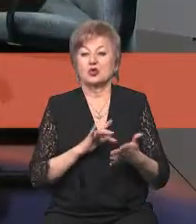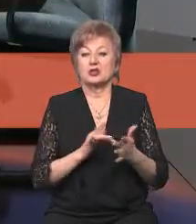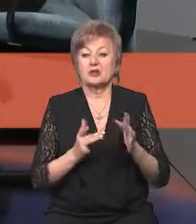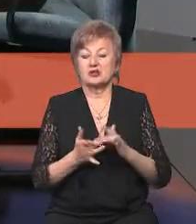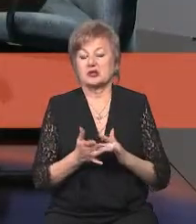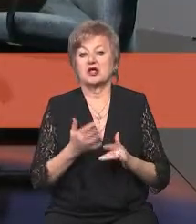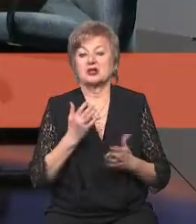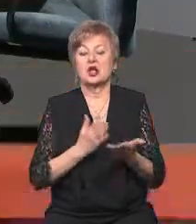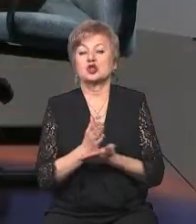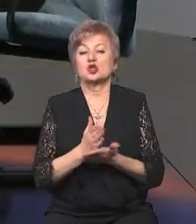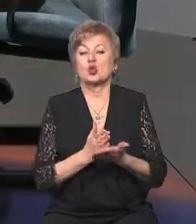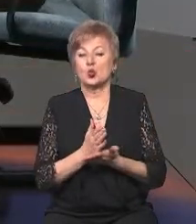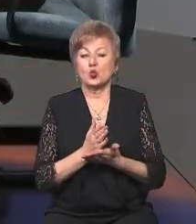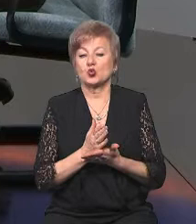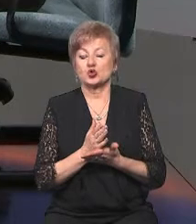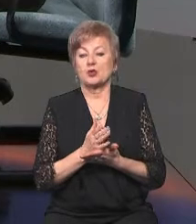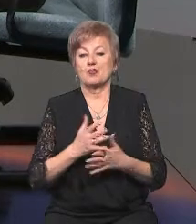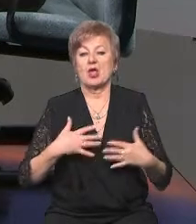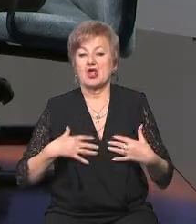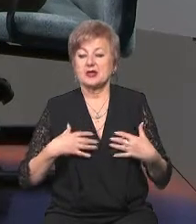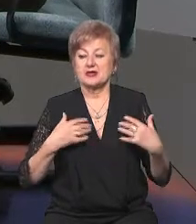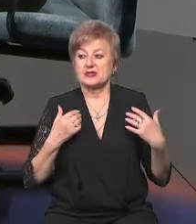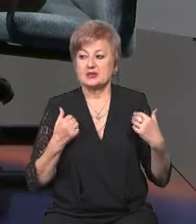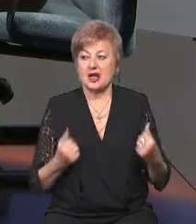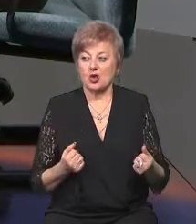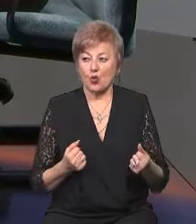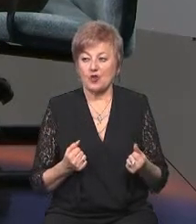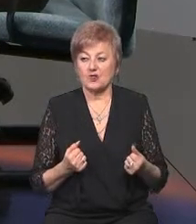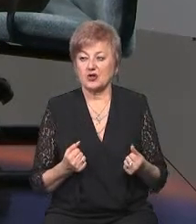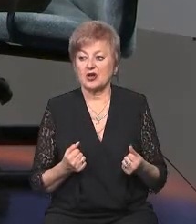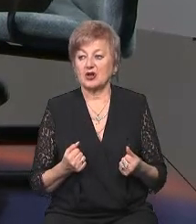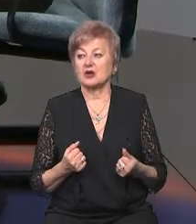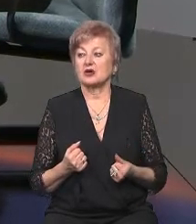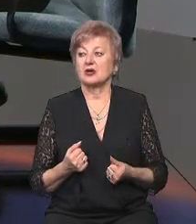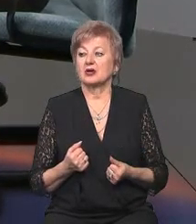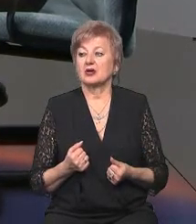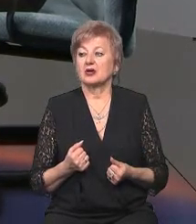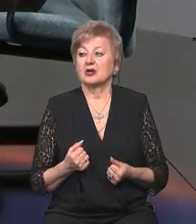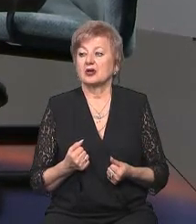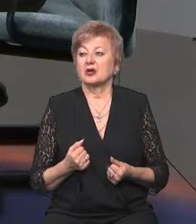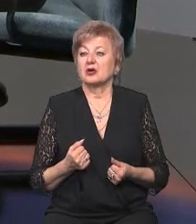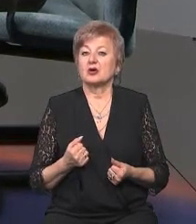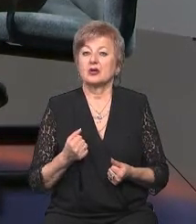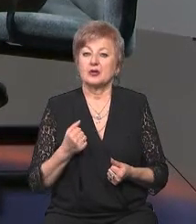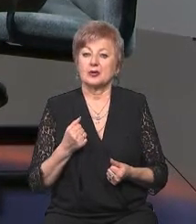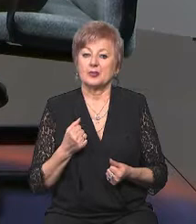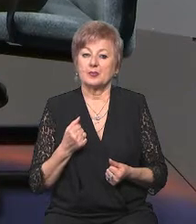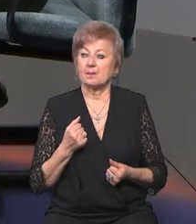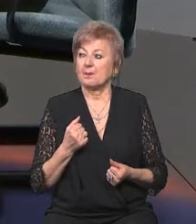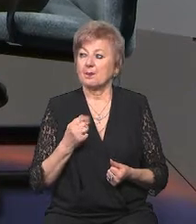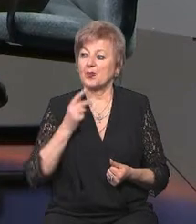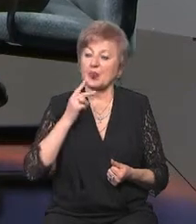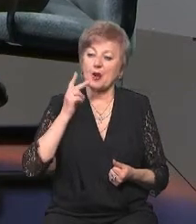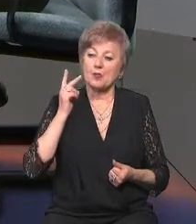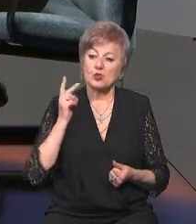служби здоров'я ми знайшли таку невеличку графіку, прошу показати її. Якщо брати